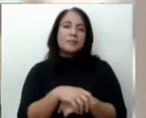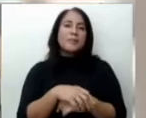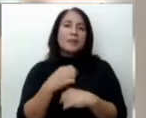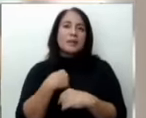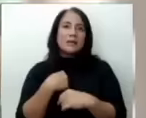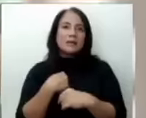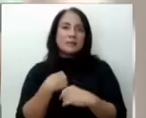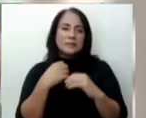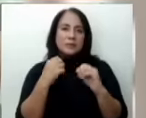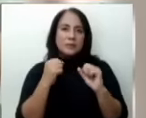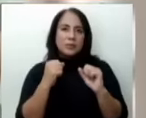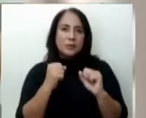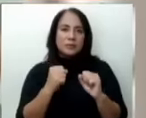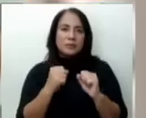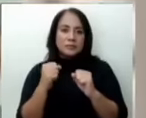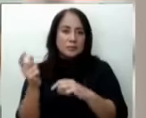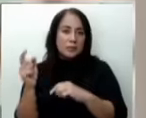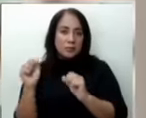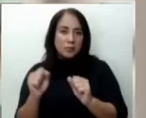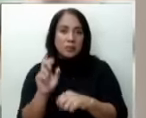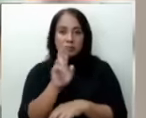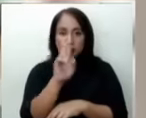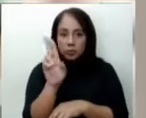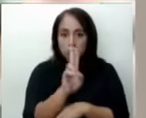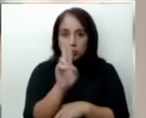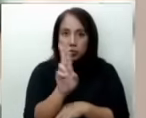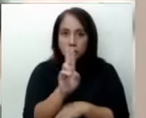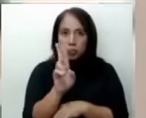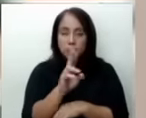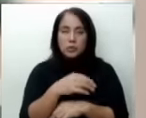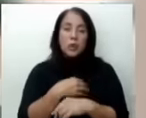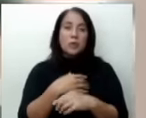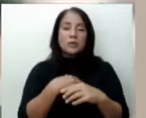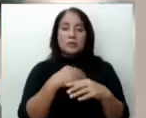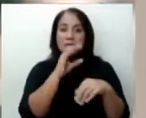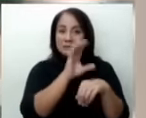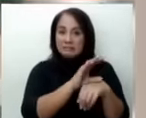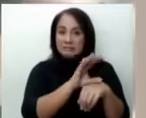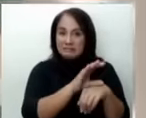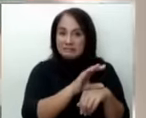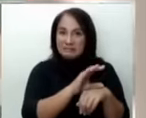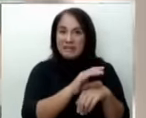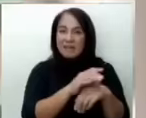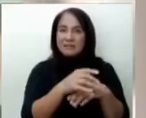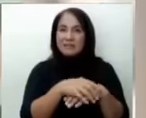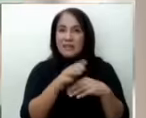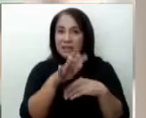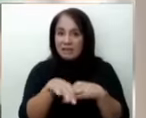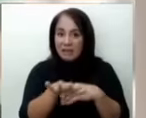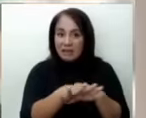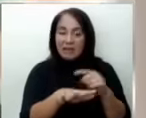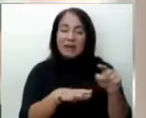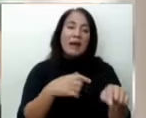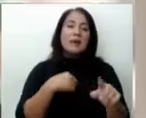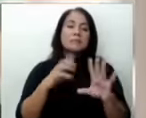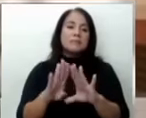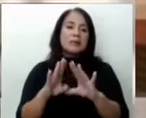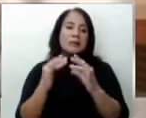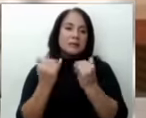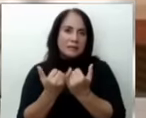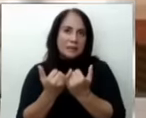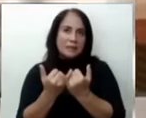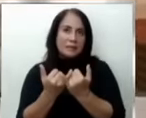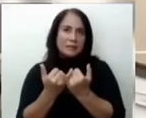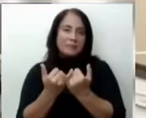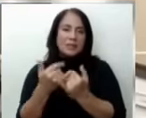din magamit yung kumbento. Pwede naman siguro yung mga barangay gym.